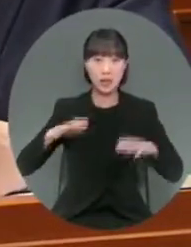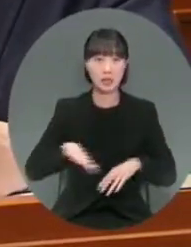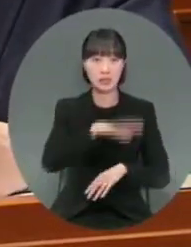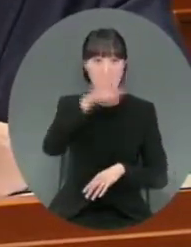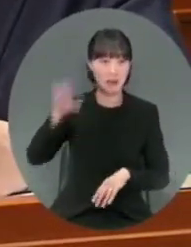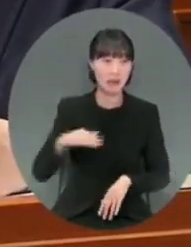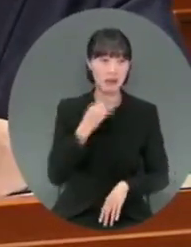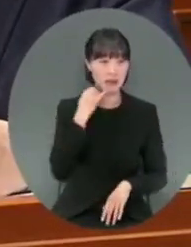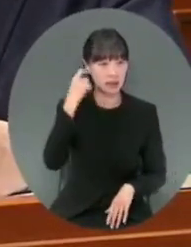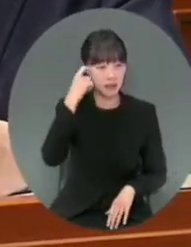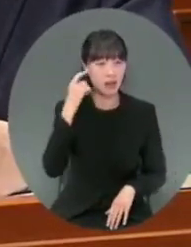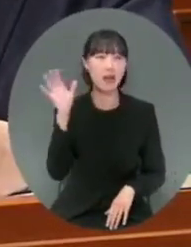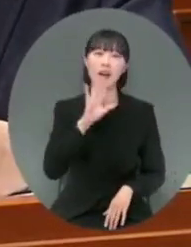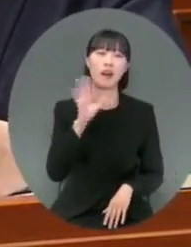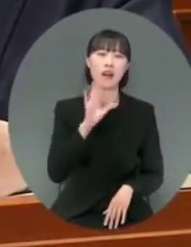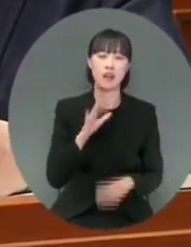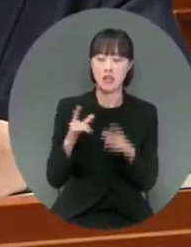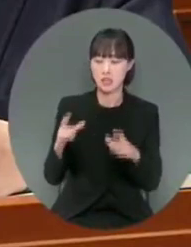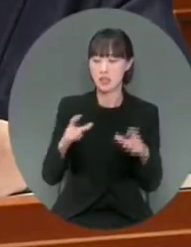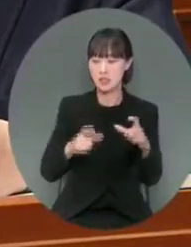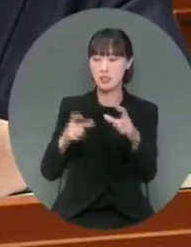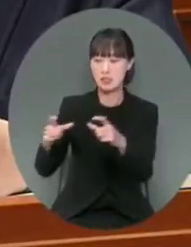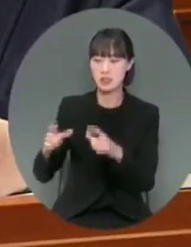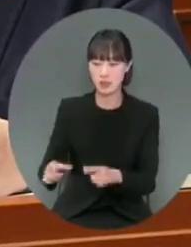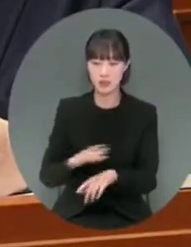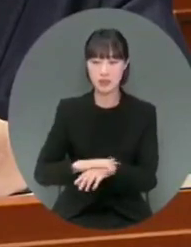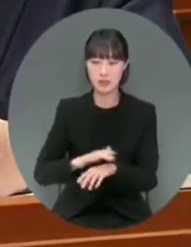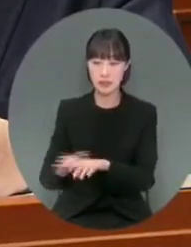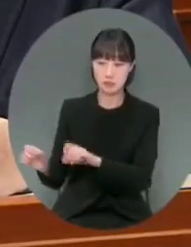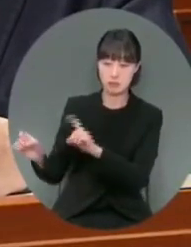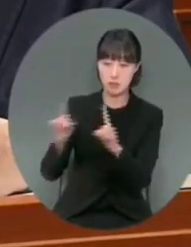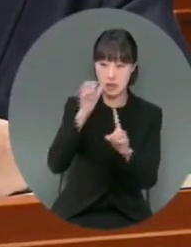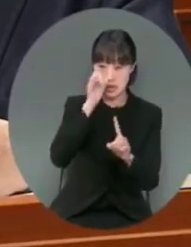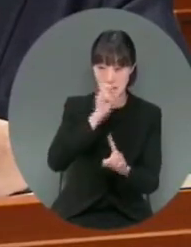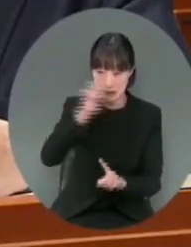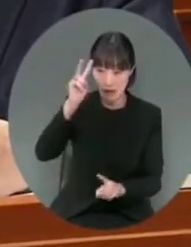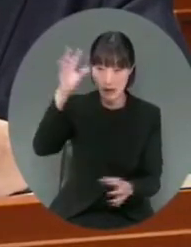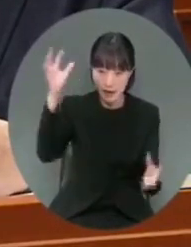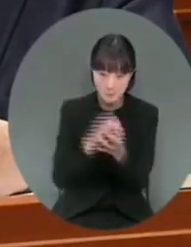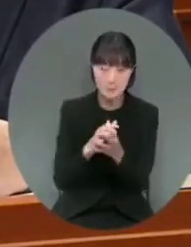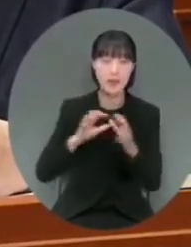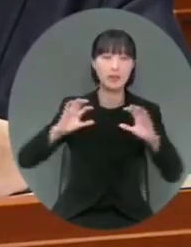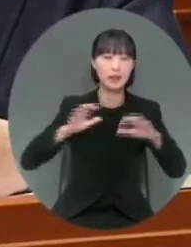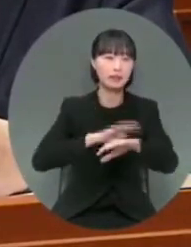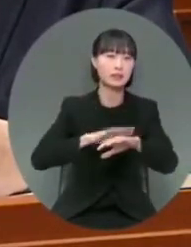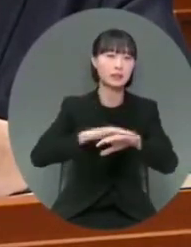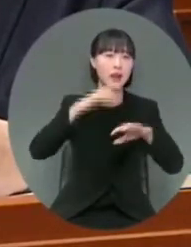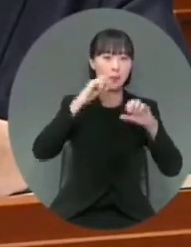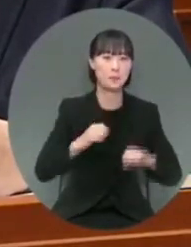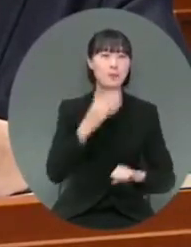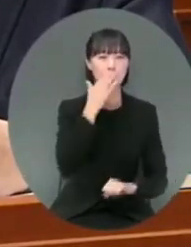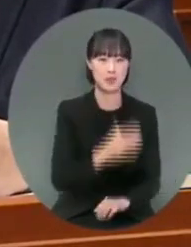것이 아니고 지역이 살아야 국가가 살 수 있다. 저는 그렇게 주장하겠습니다.